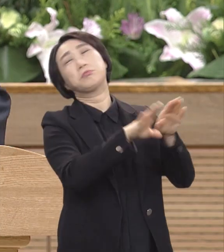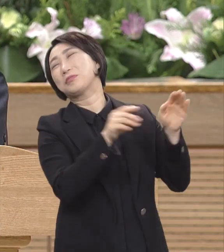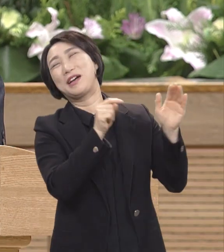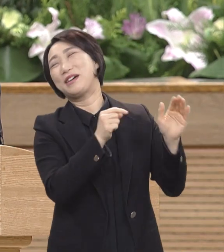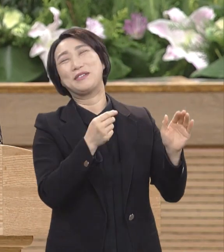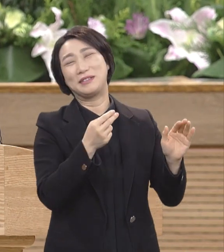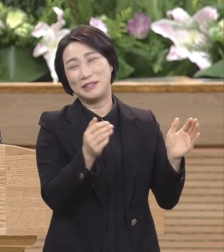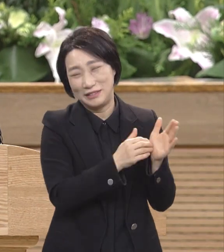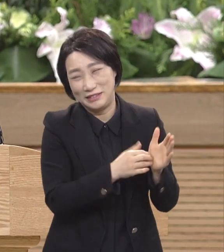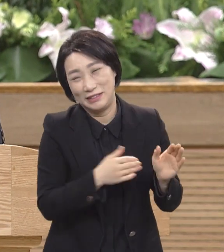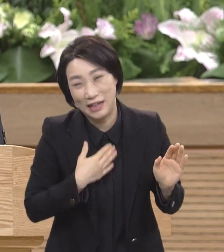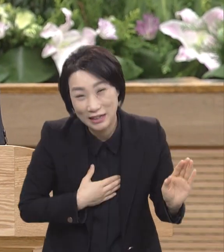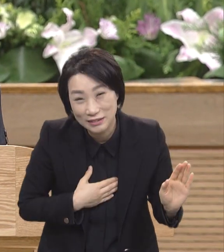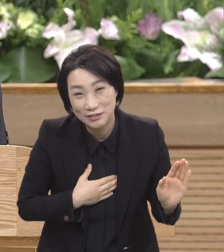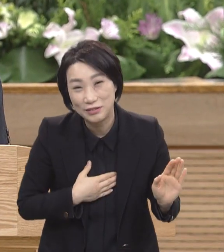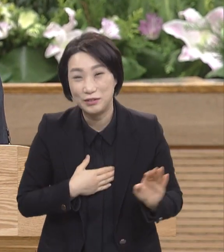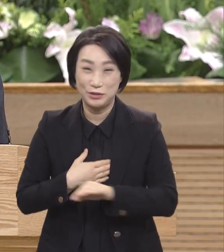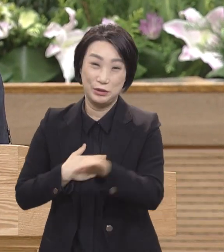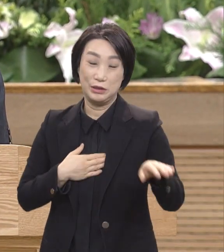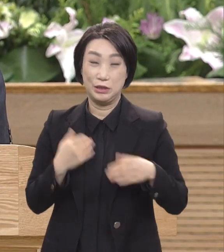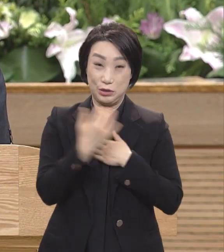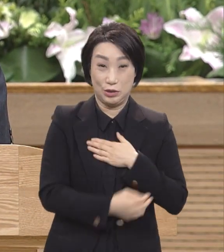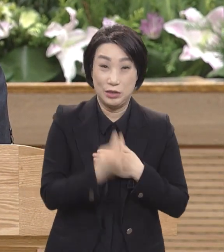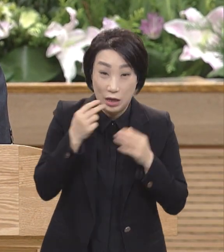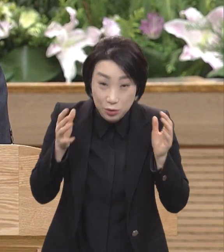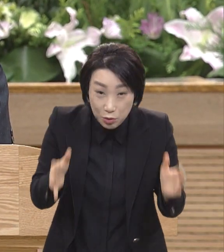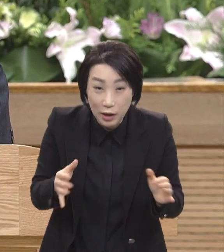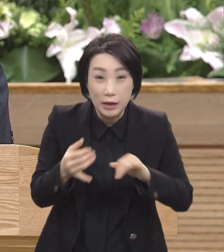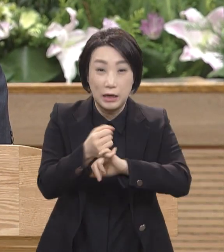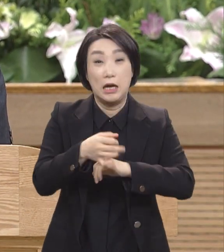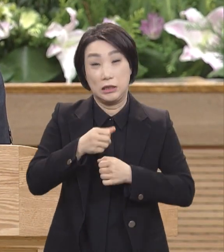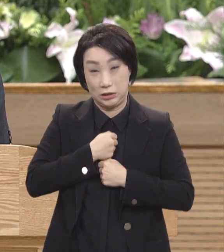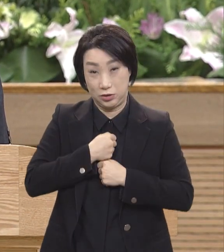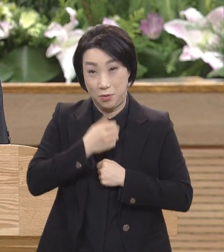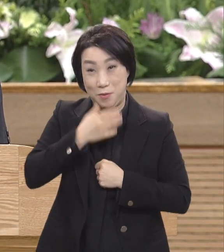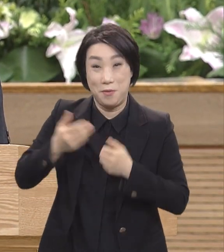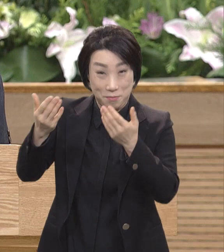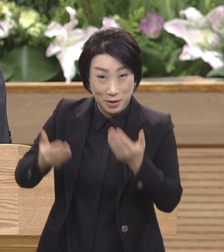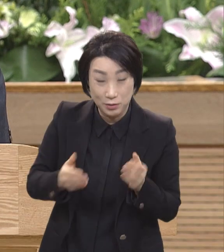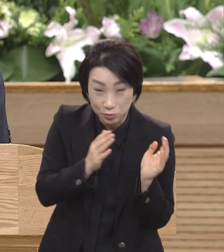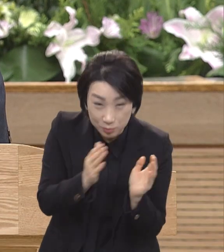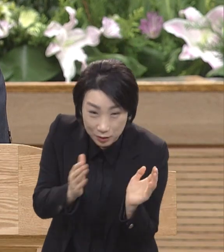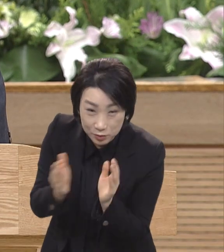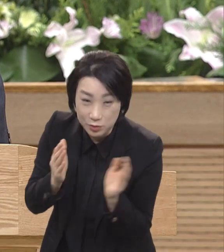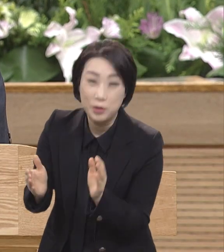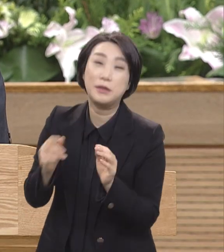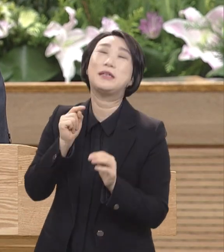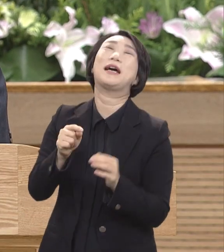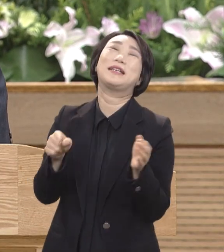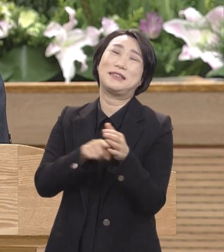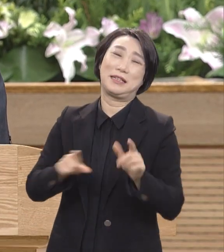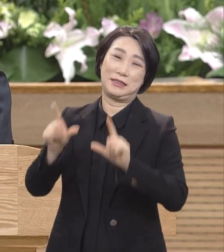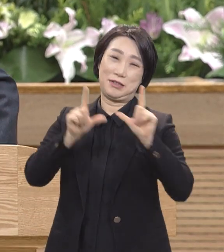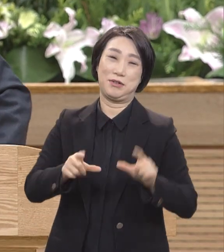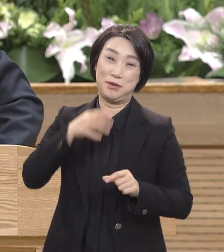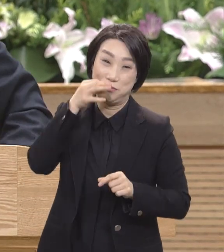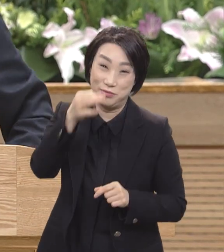말입니다. 우린 육신이 있을 때 계약을 지켜 이복을 만들어내는 것이 신앙생활인데